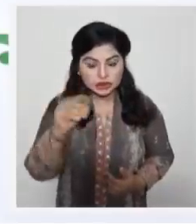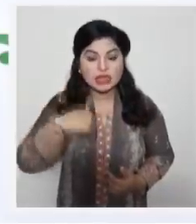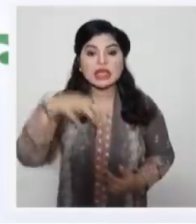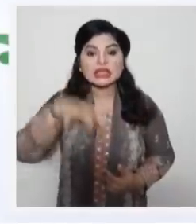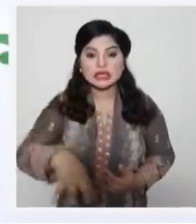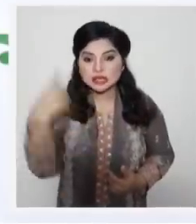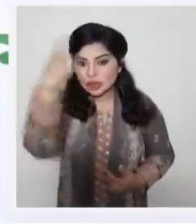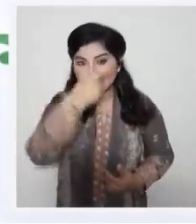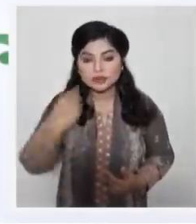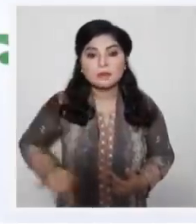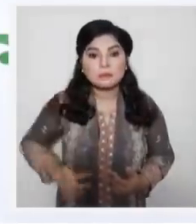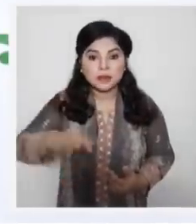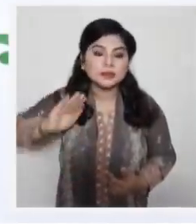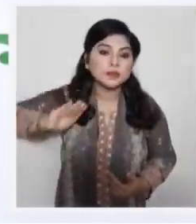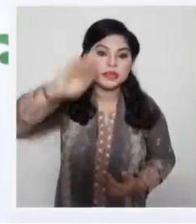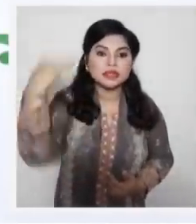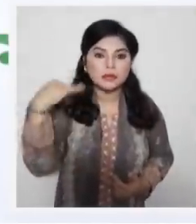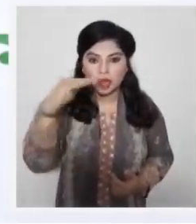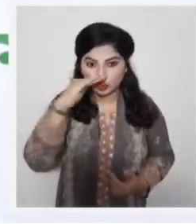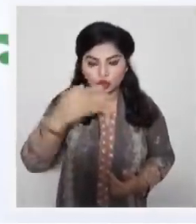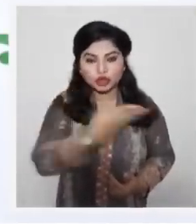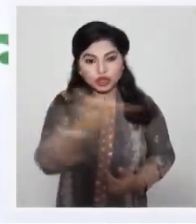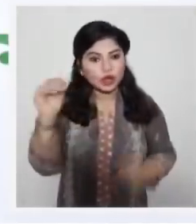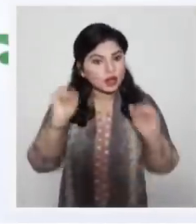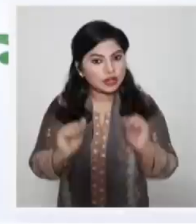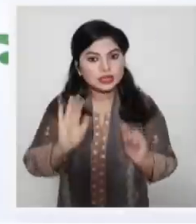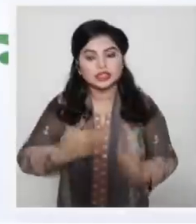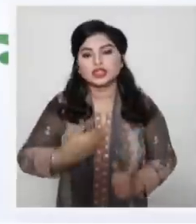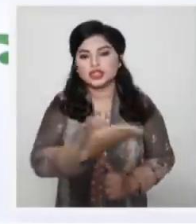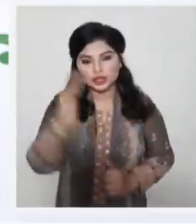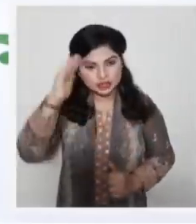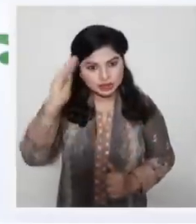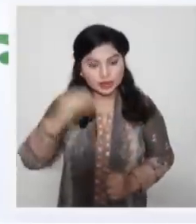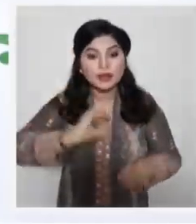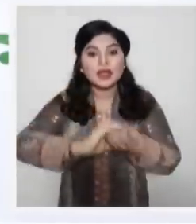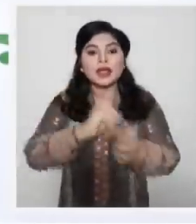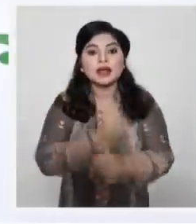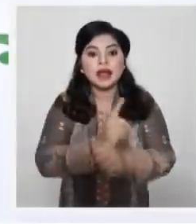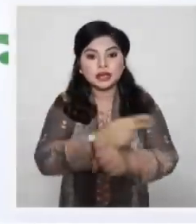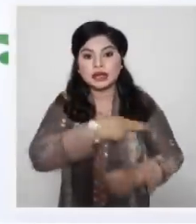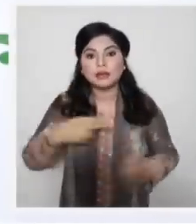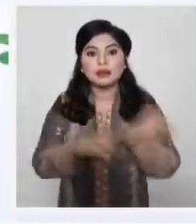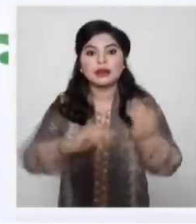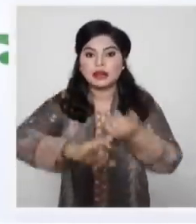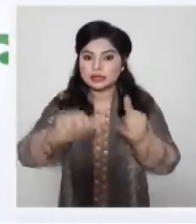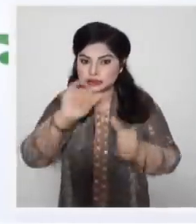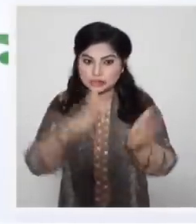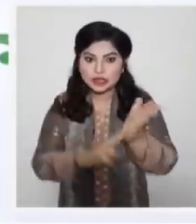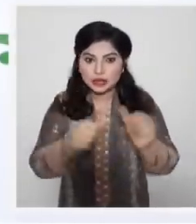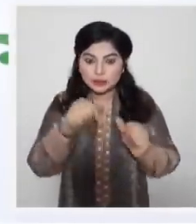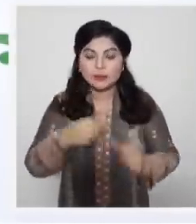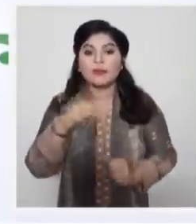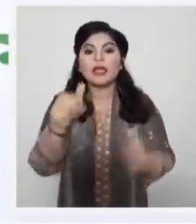প্রিয় সাংবাদিক ভাই ও বোনেরা, সম্মানিত দর্শক শ্রোতাবৃন্দ, প্রিয় দেশবাসী এবং বাংলাদেশি প্রবাসী ভাই ও বোনেরা যে যেখানে